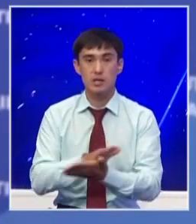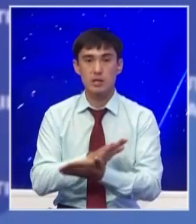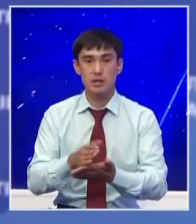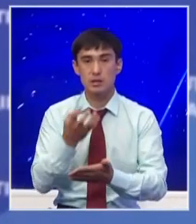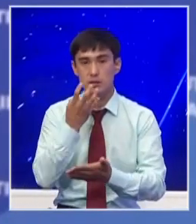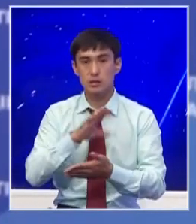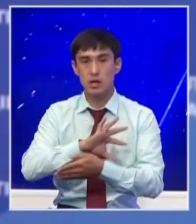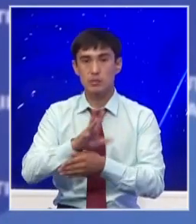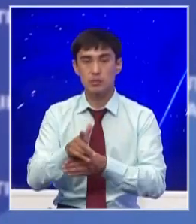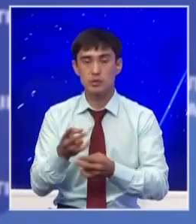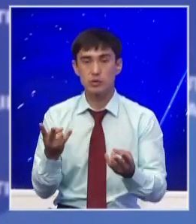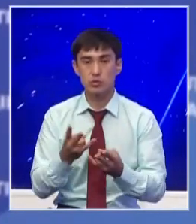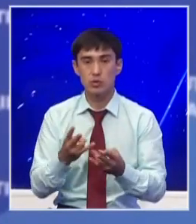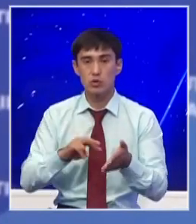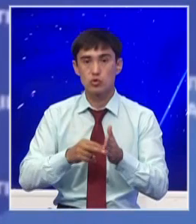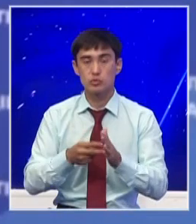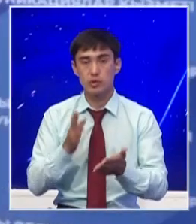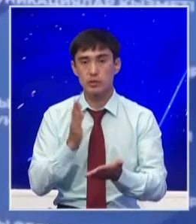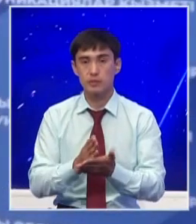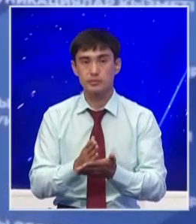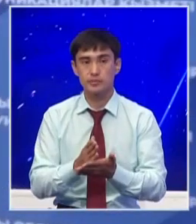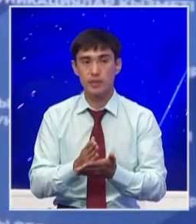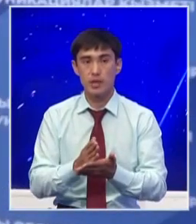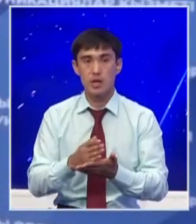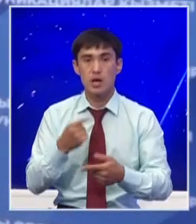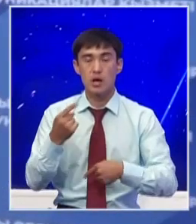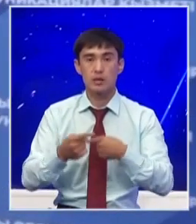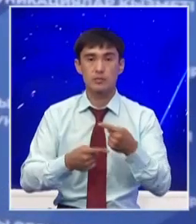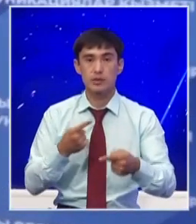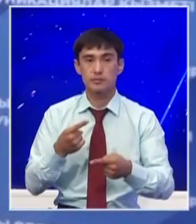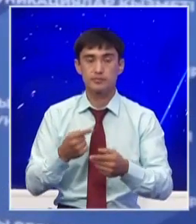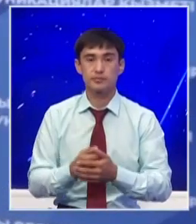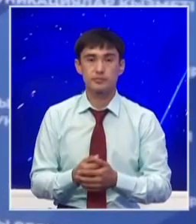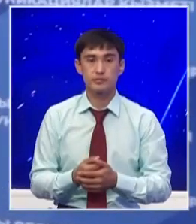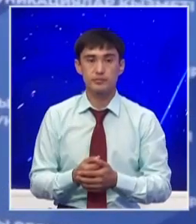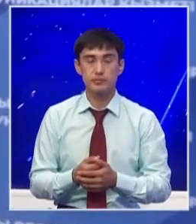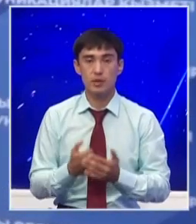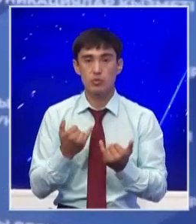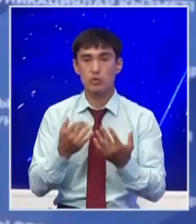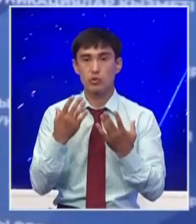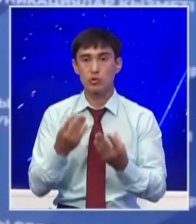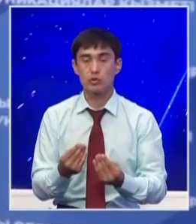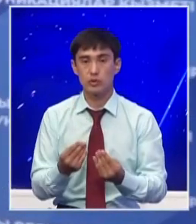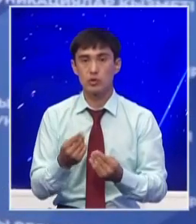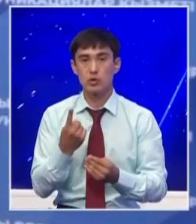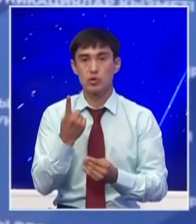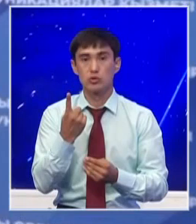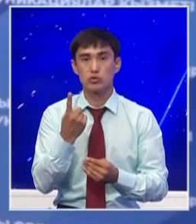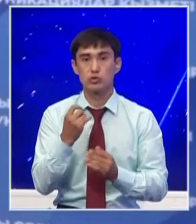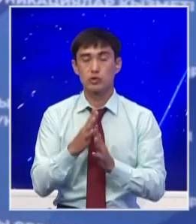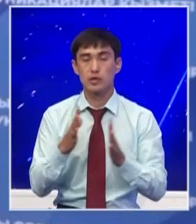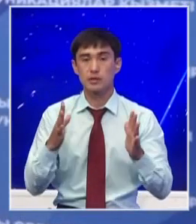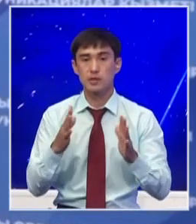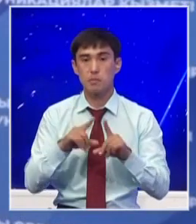тамақпен қамтамасыз ету жоспарлап отырмыз. Жалпы алғанда бүгінгі күні 100-ден